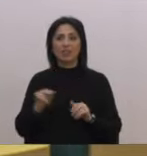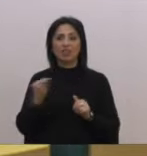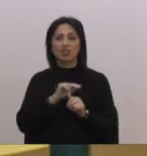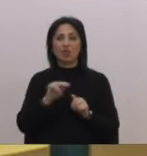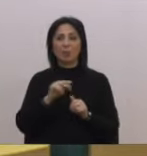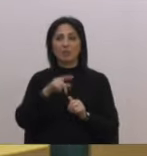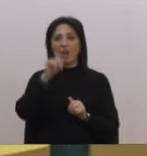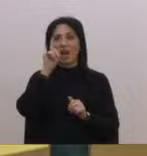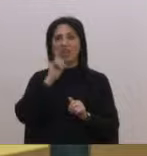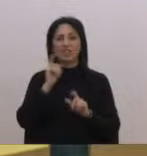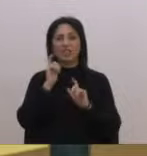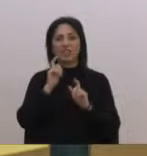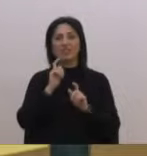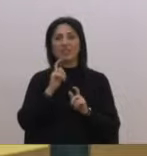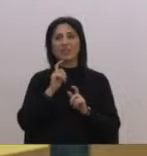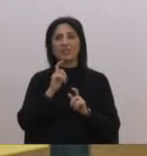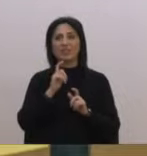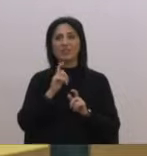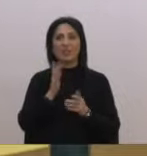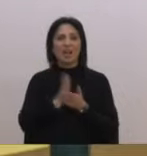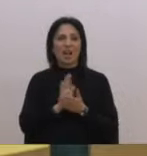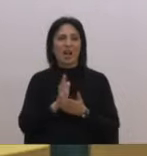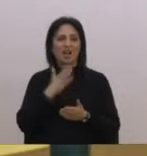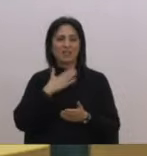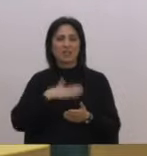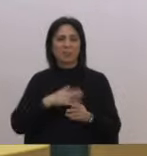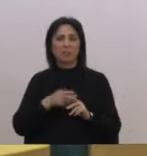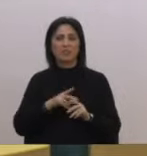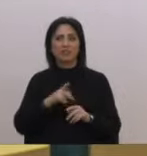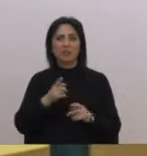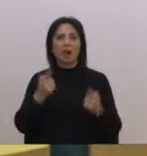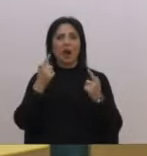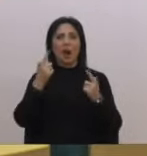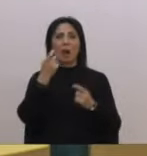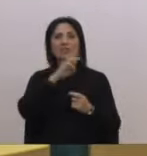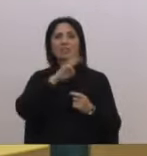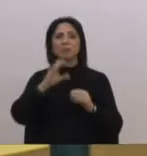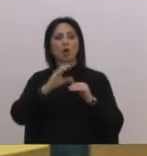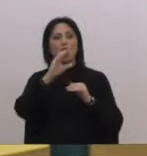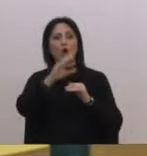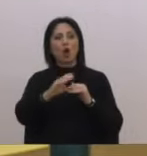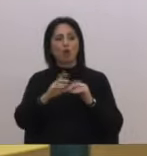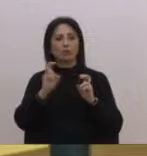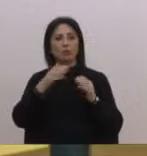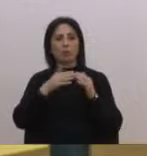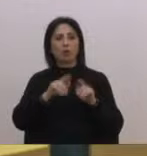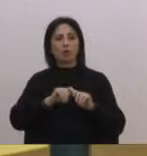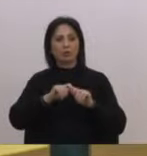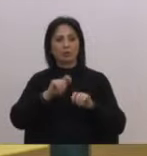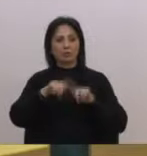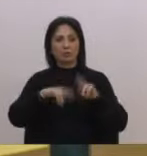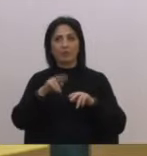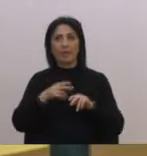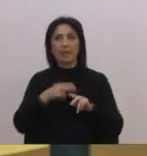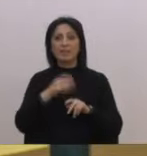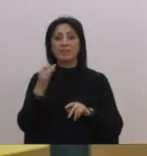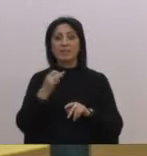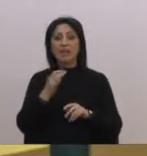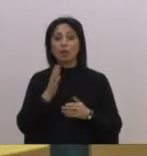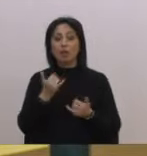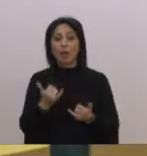da Azerbaijanis tvirti ar aris sakmaris imistvis rom amkhel 100 milioniani toniani porti ashendes. Es